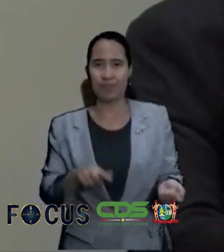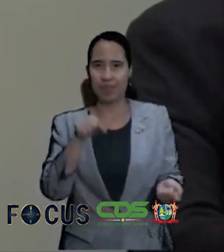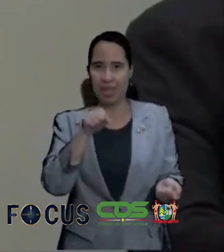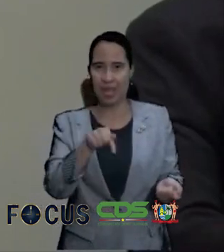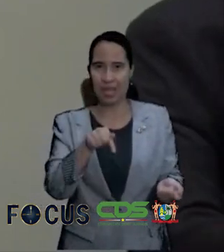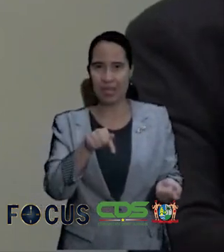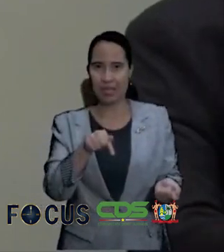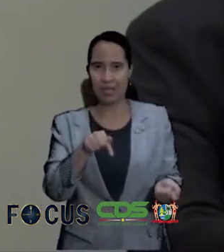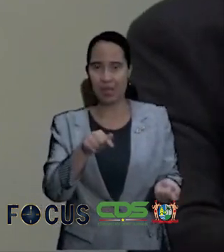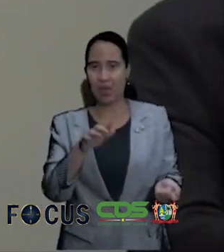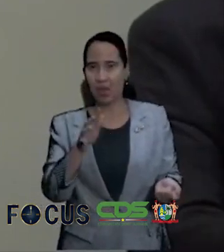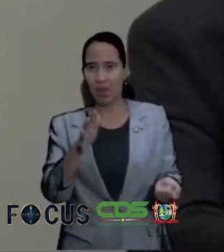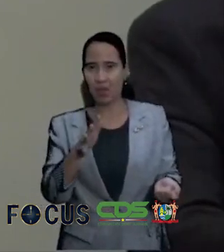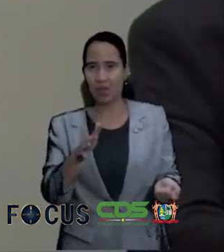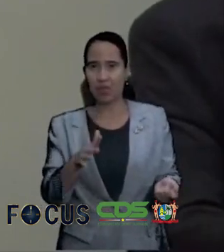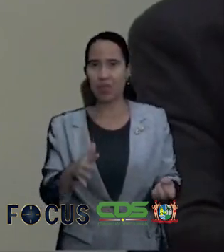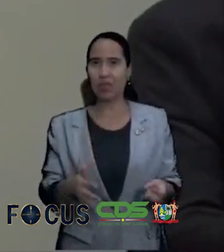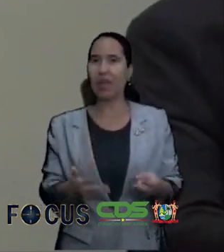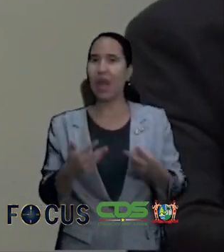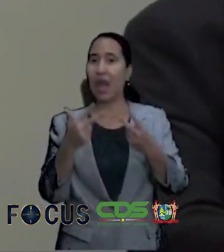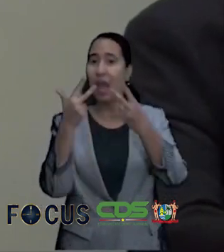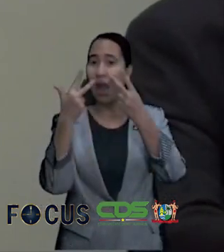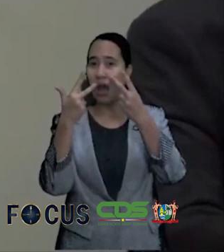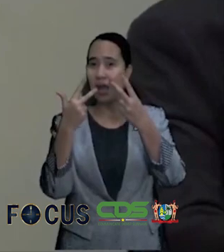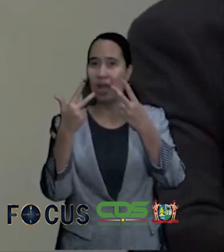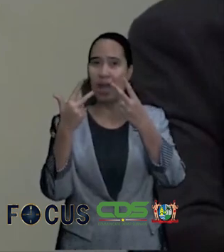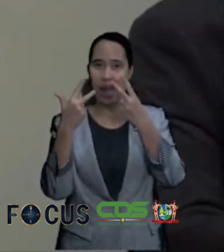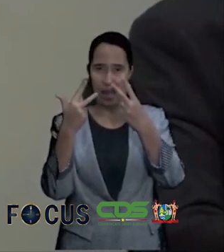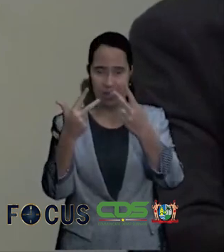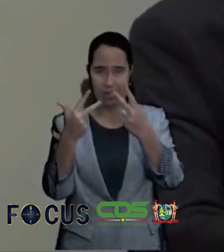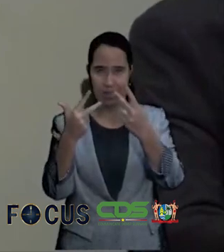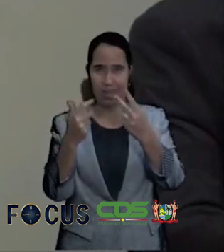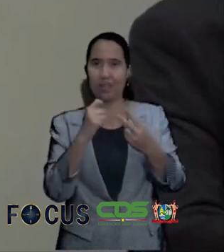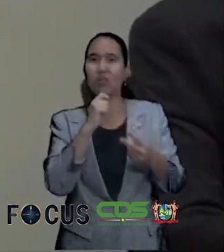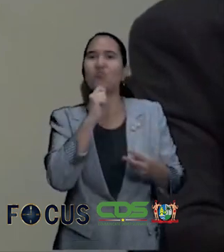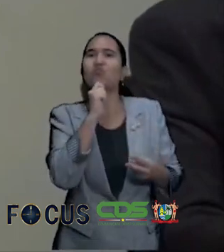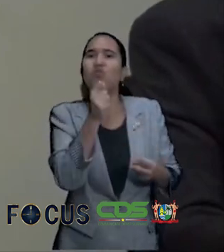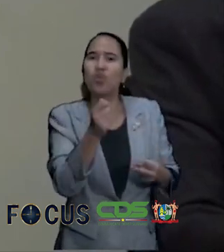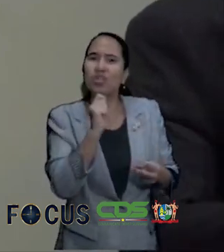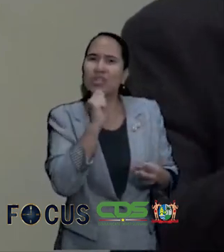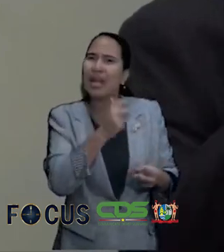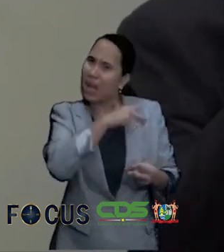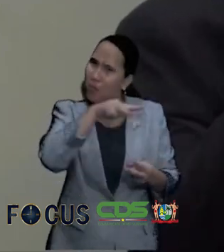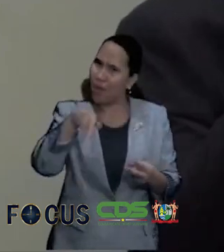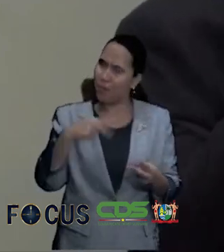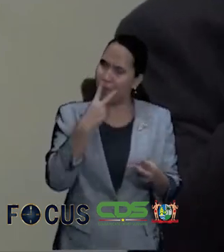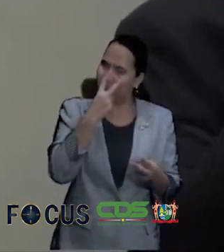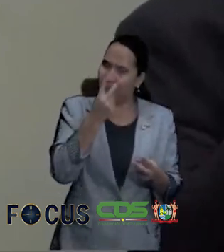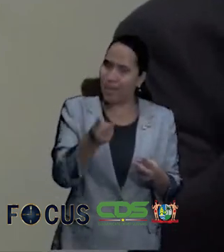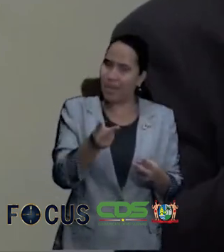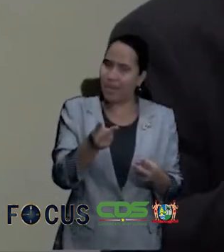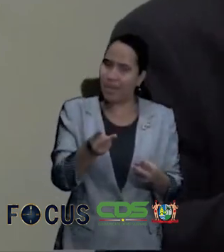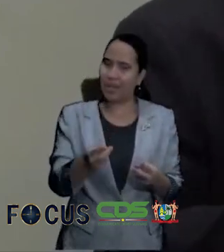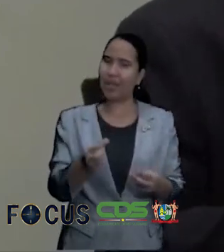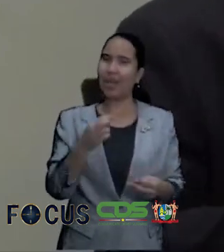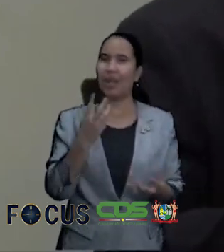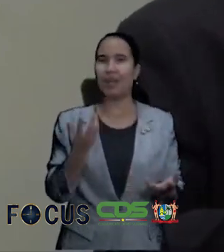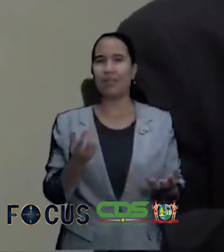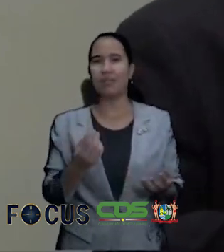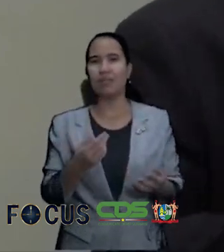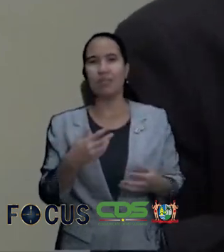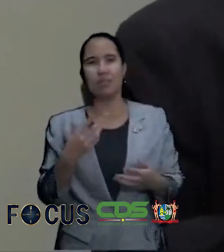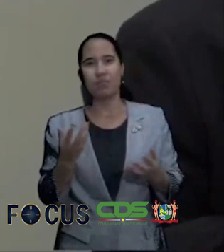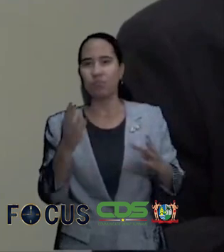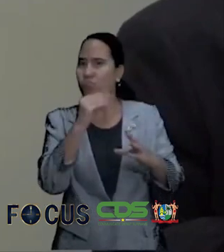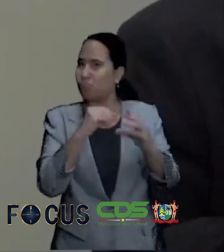een 38-tal aanbevelingen. En we hebben feedback gegeven op dit moment op